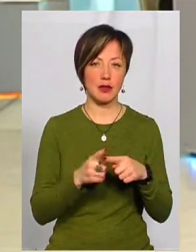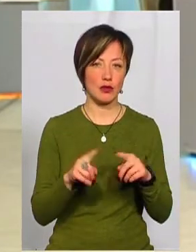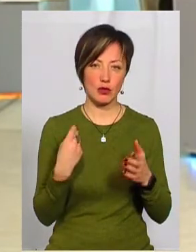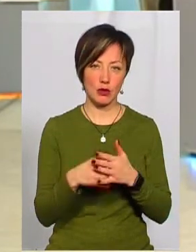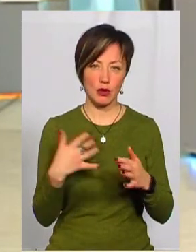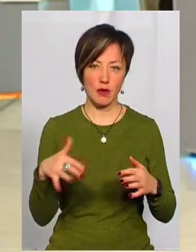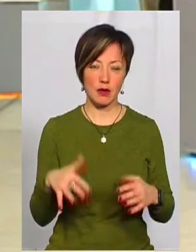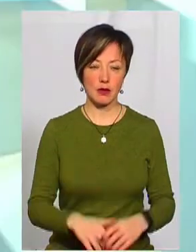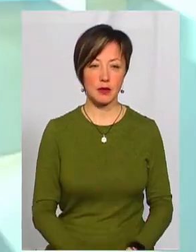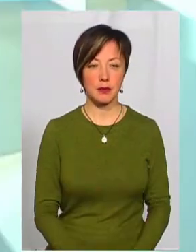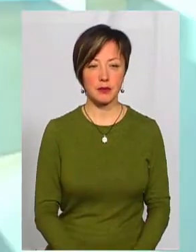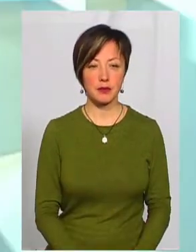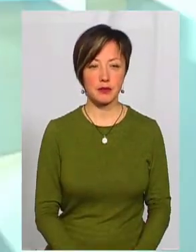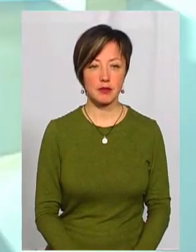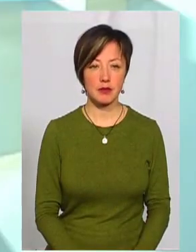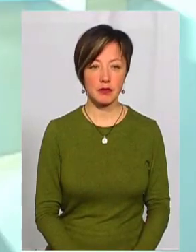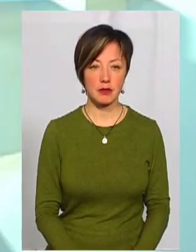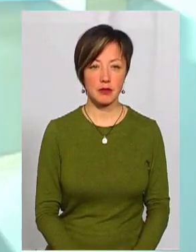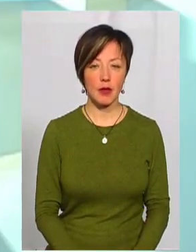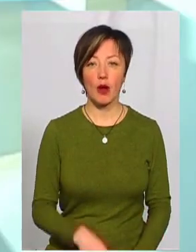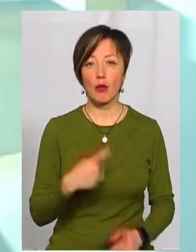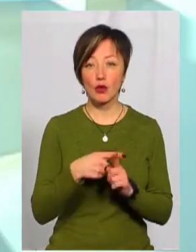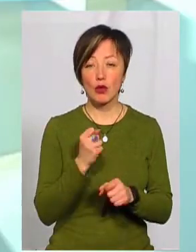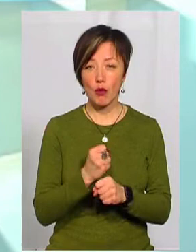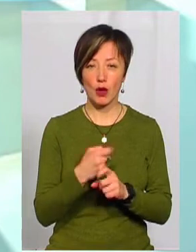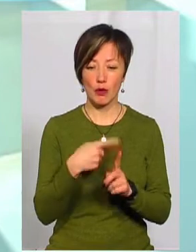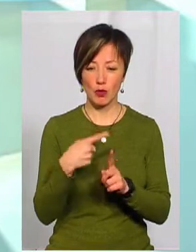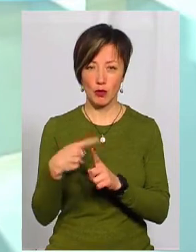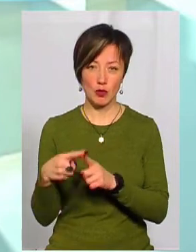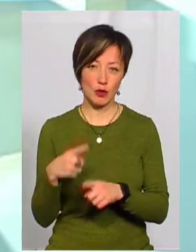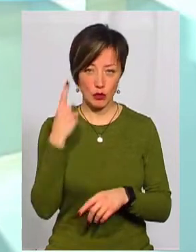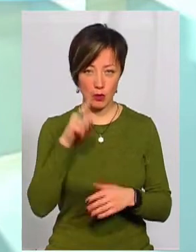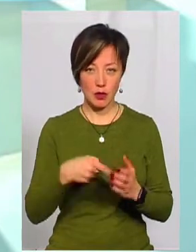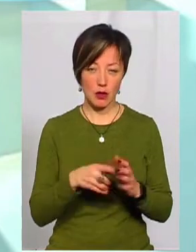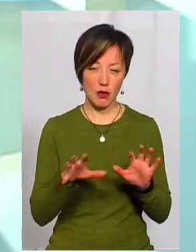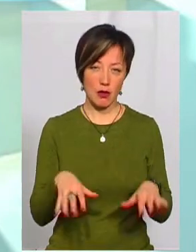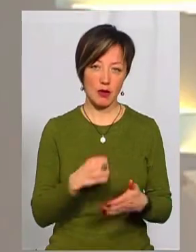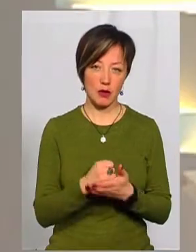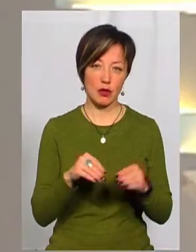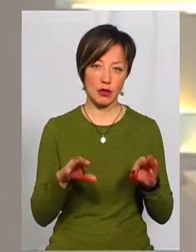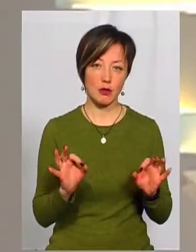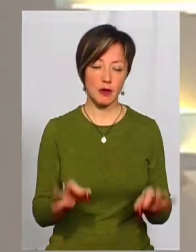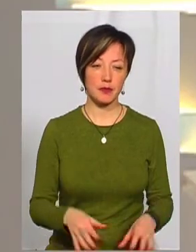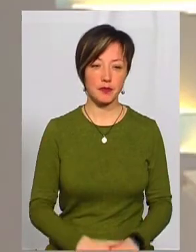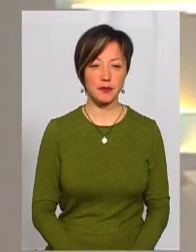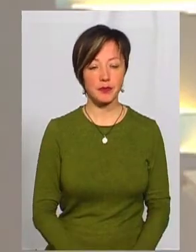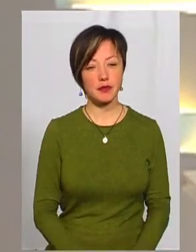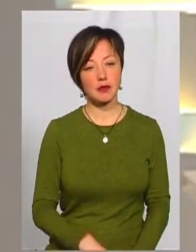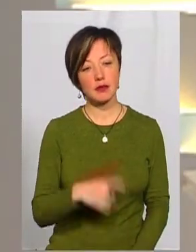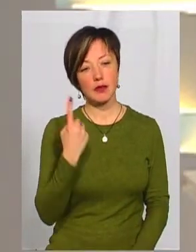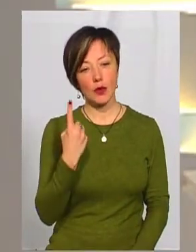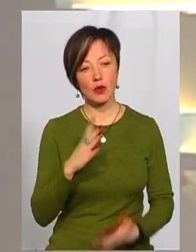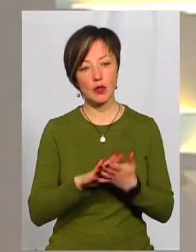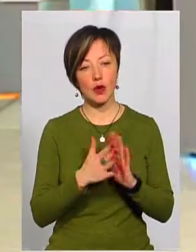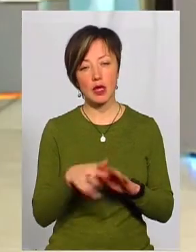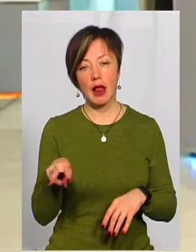надзвичайно дороговартісна. Плюс робота, плюс налагодка. Я думаю, що міський голова правильне рішення прийняв. Так, і нагадаю ще одну